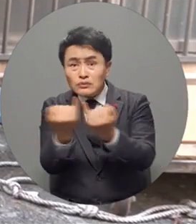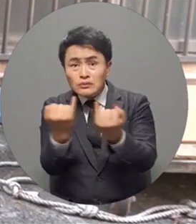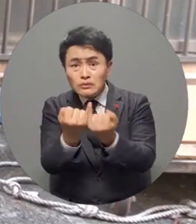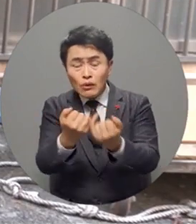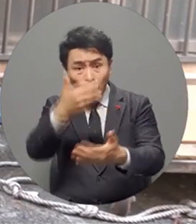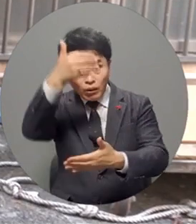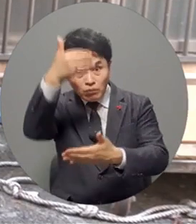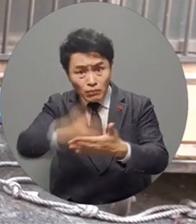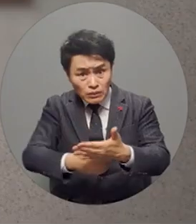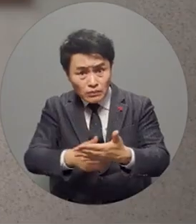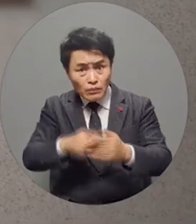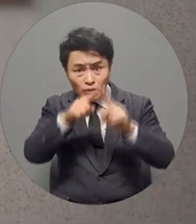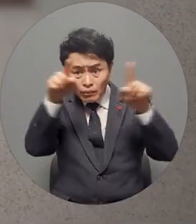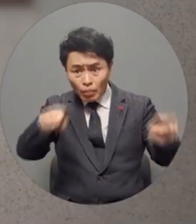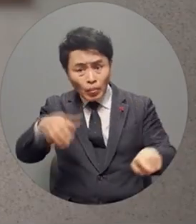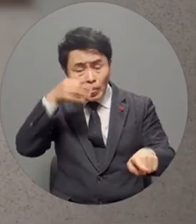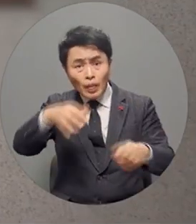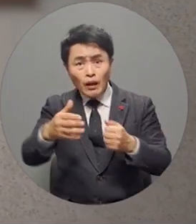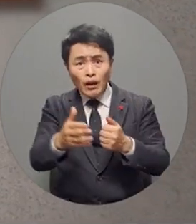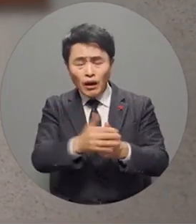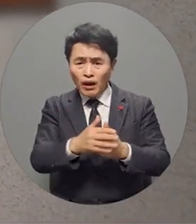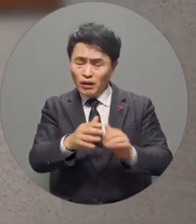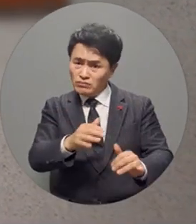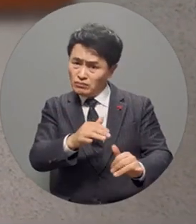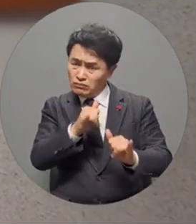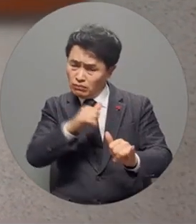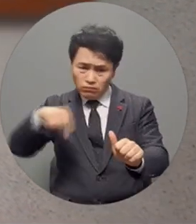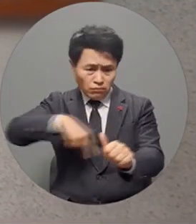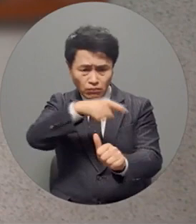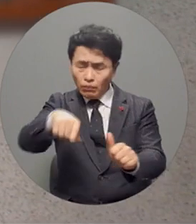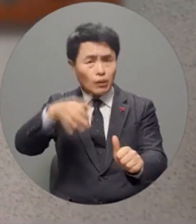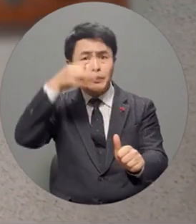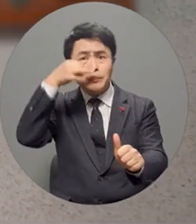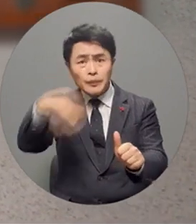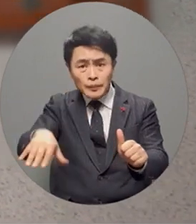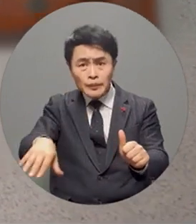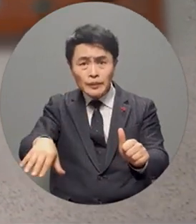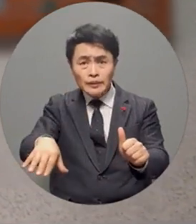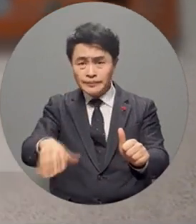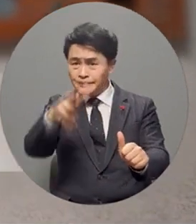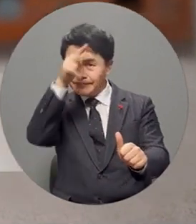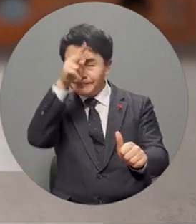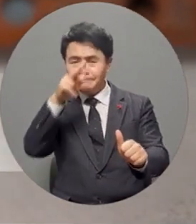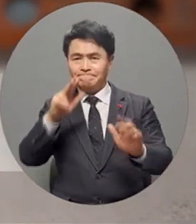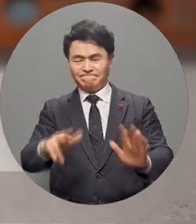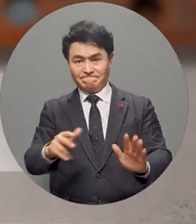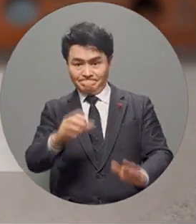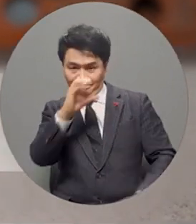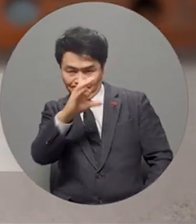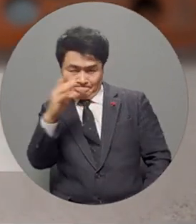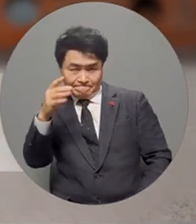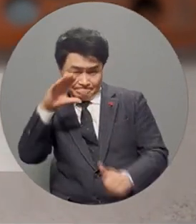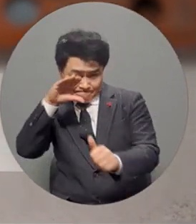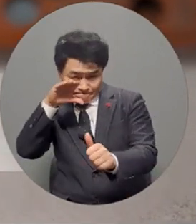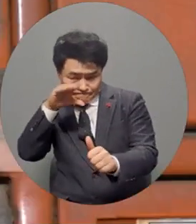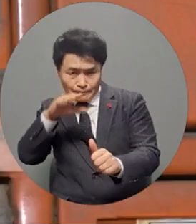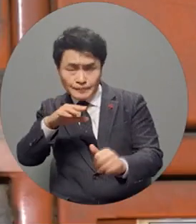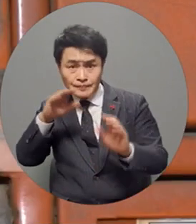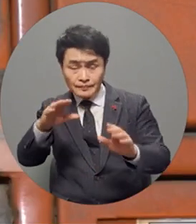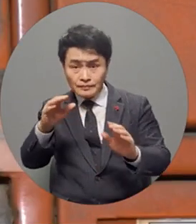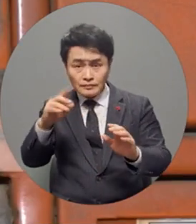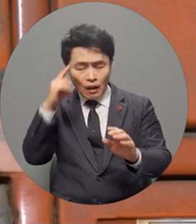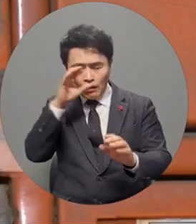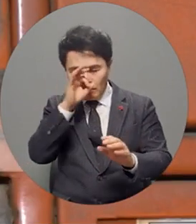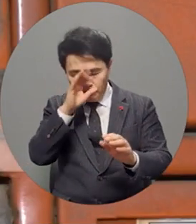유서는 발견되지 않았고 극단적인 선택을 한 정황도 없었습니다. 경찰은 CCTV 등을 토대로 의식을 잃고